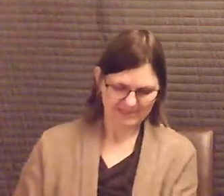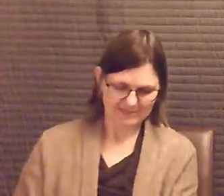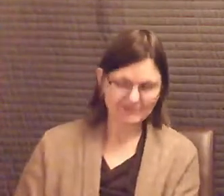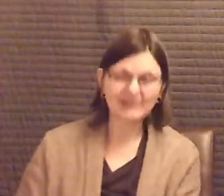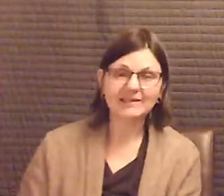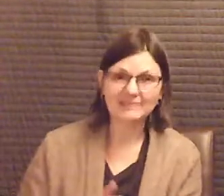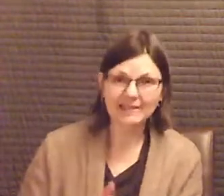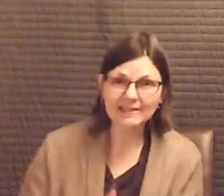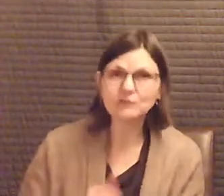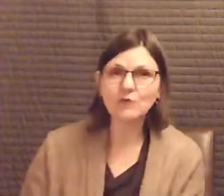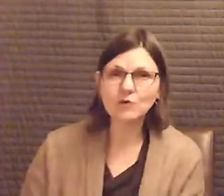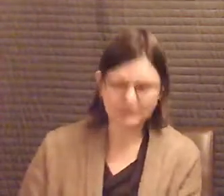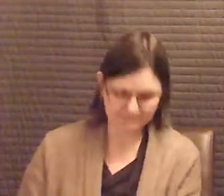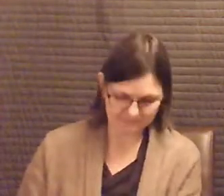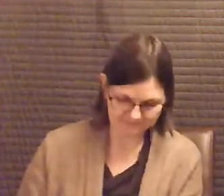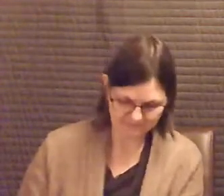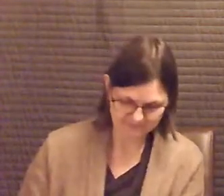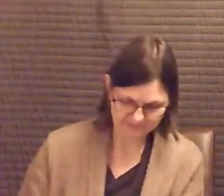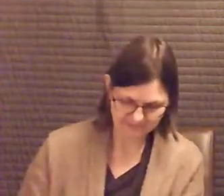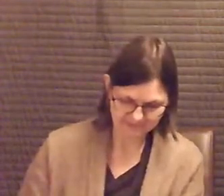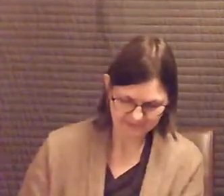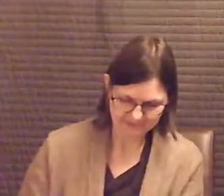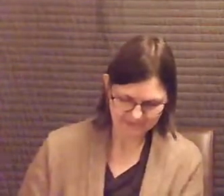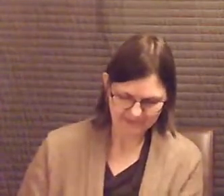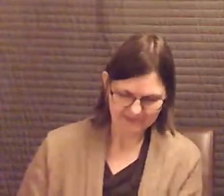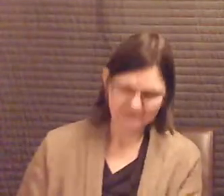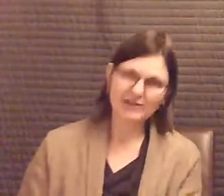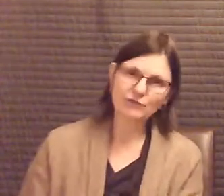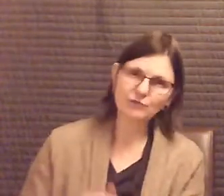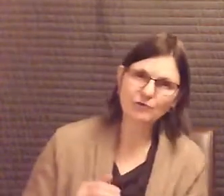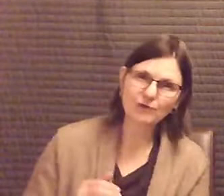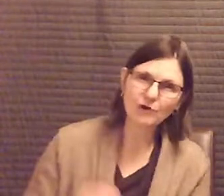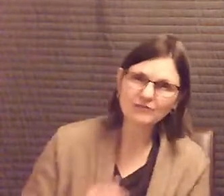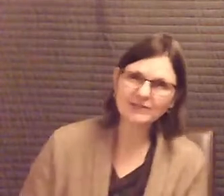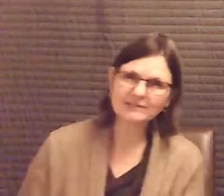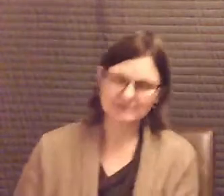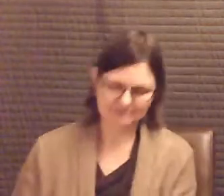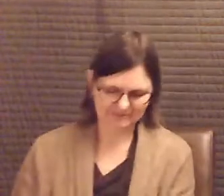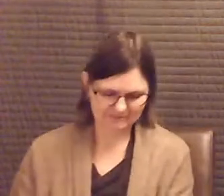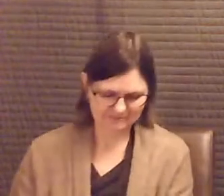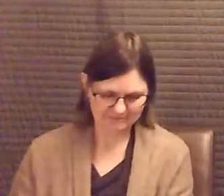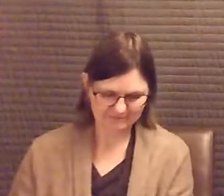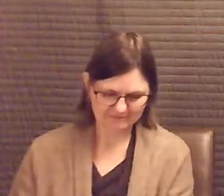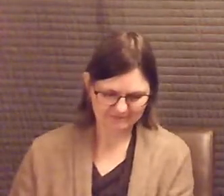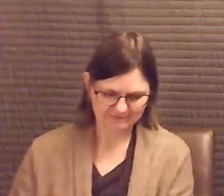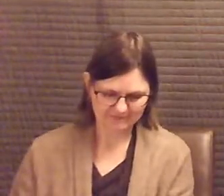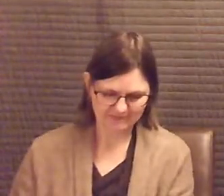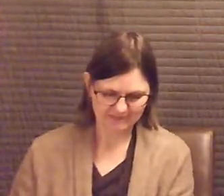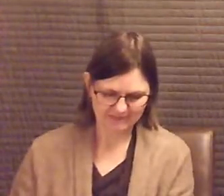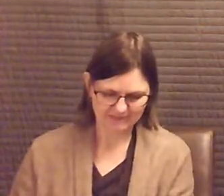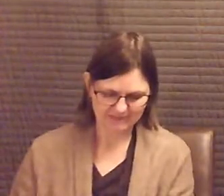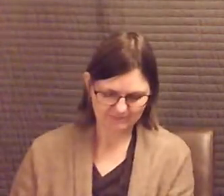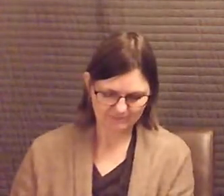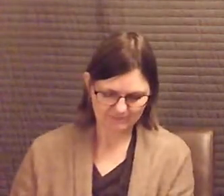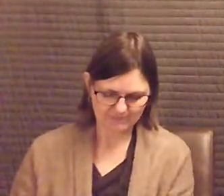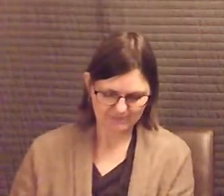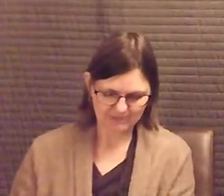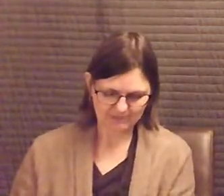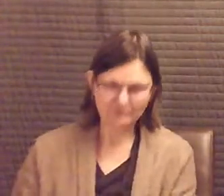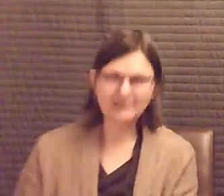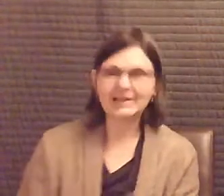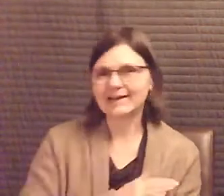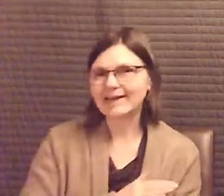wel waar ze lieten woonde worden dat prima hoor maar het volk van god was there was no